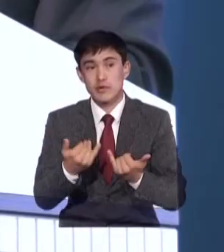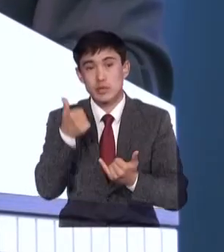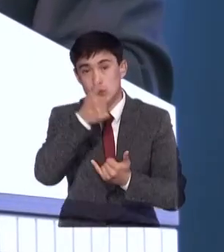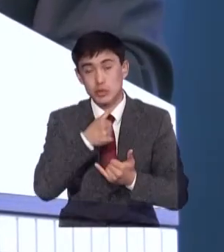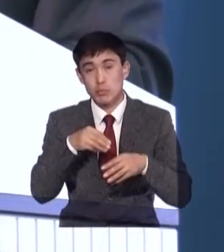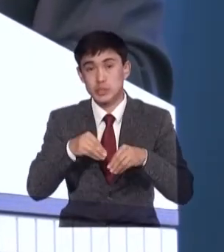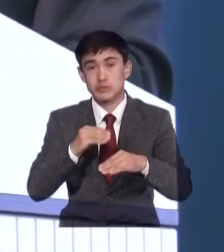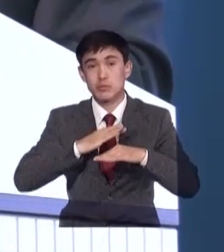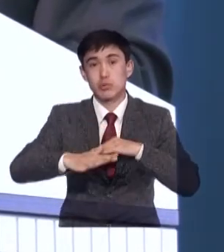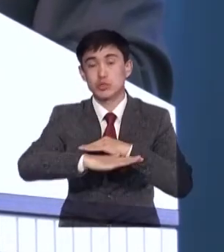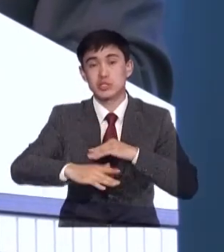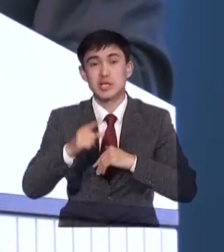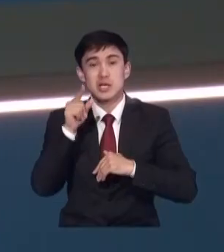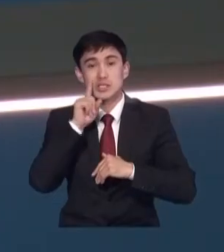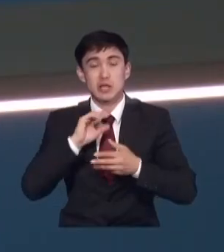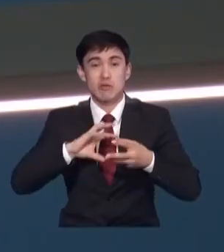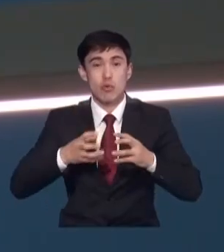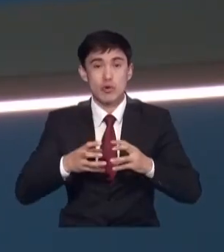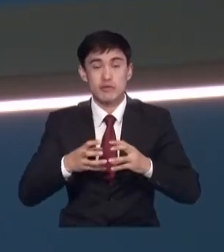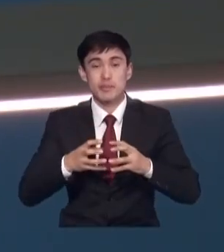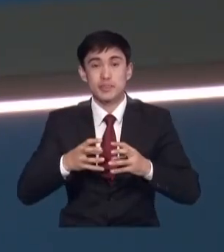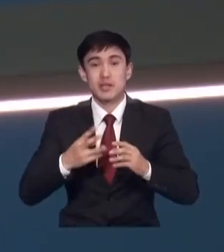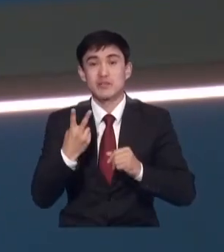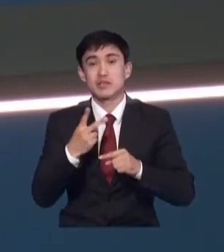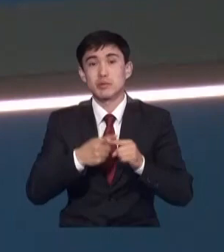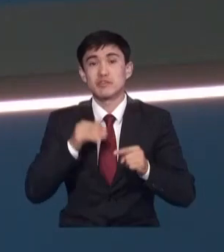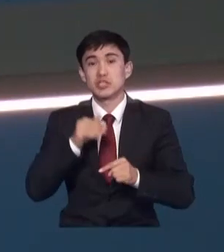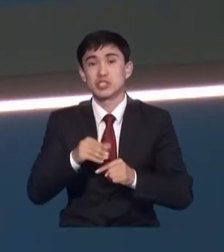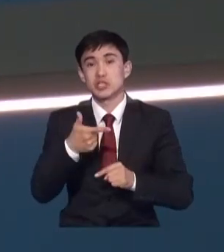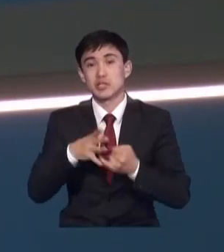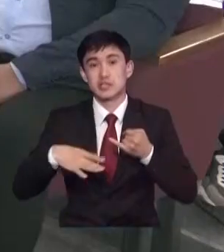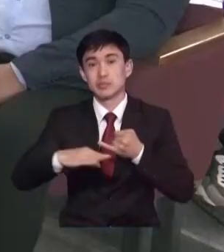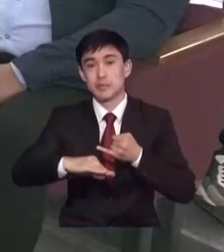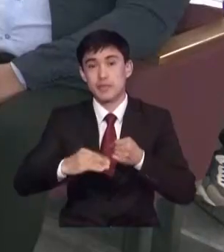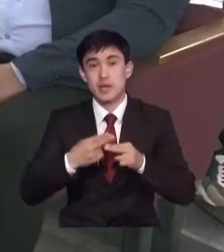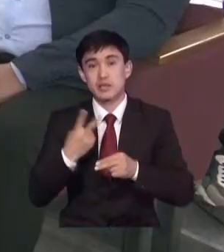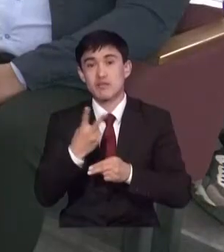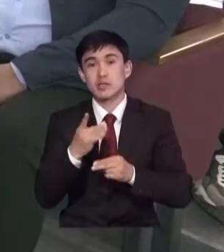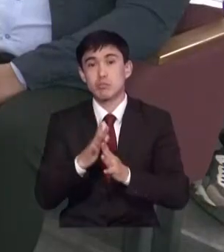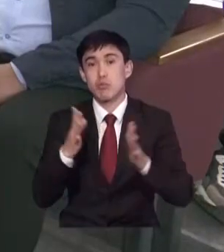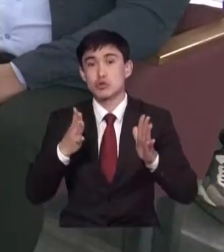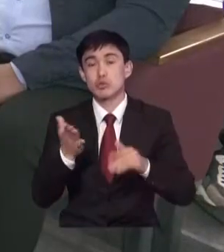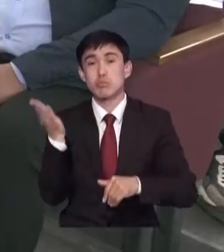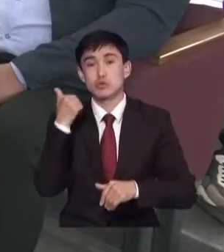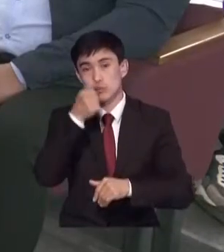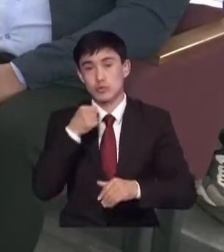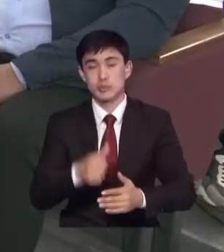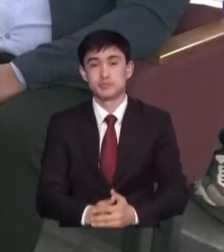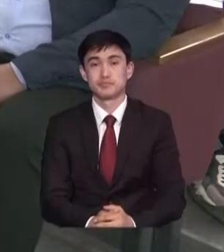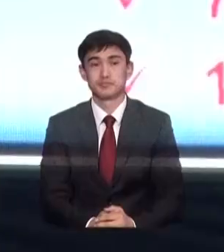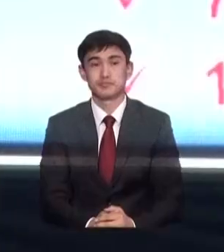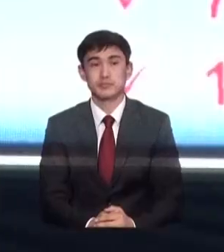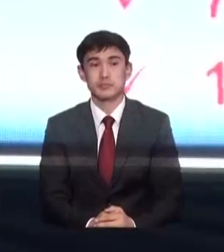нынешнем посевные площади сладкого корнеплода составляют 2,5 тысяч гектаров. Это в два раза больше по сравнению с прошлым